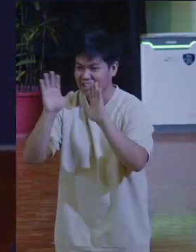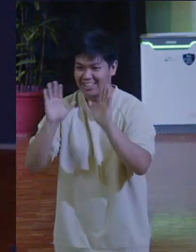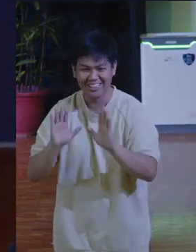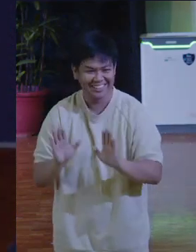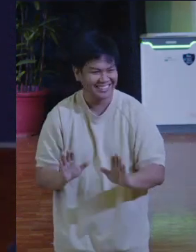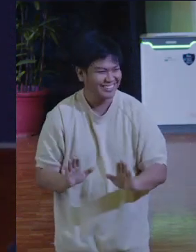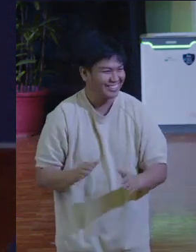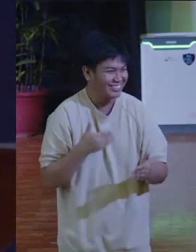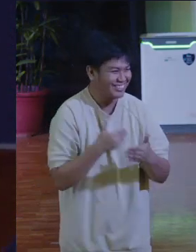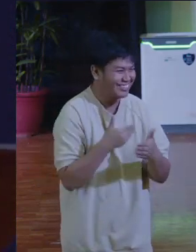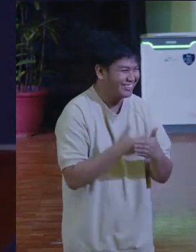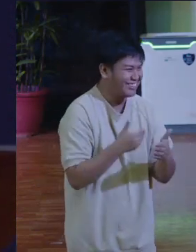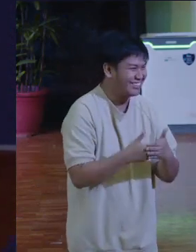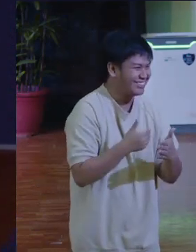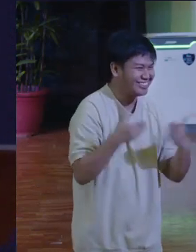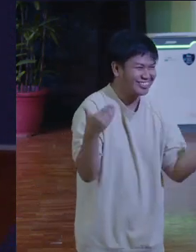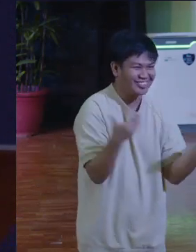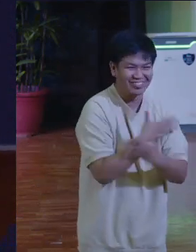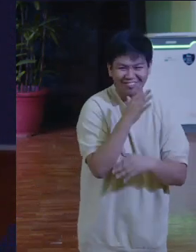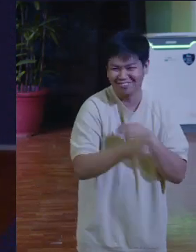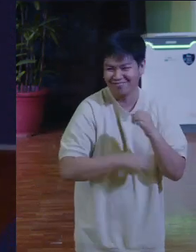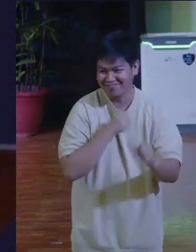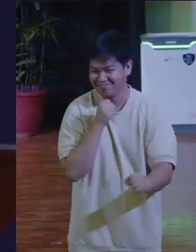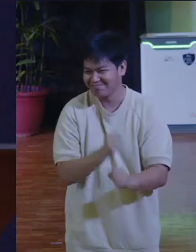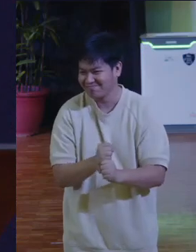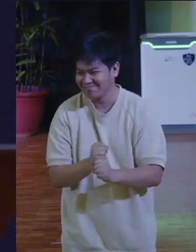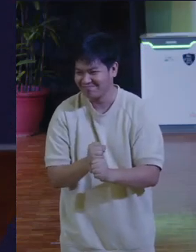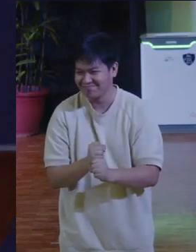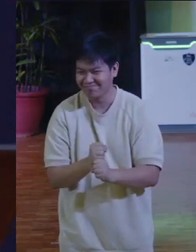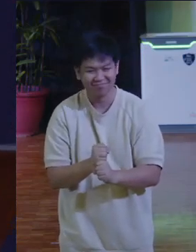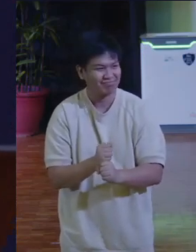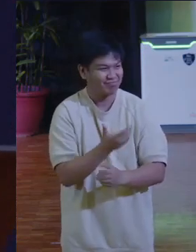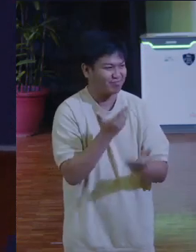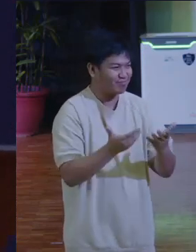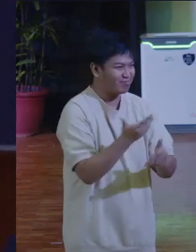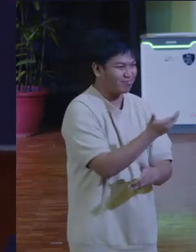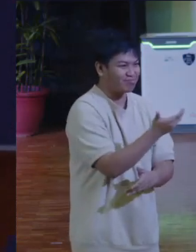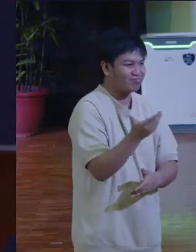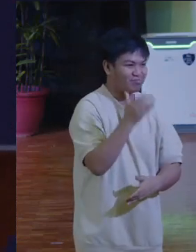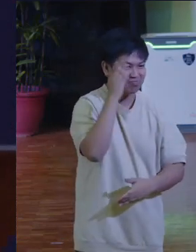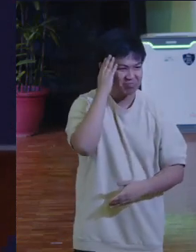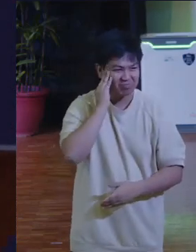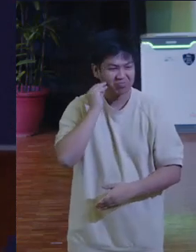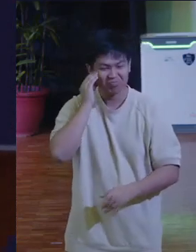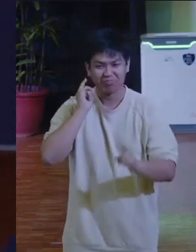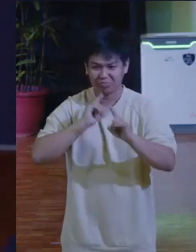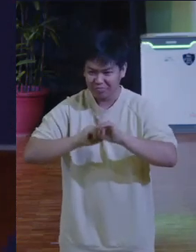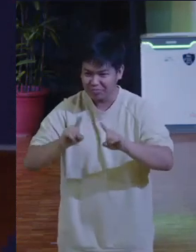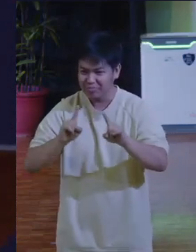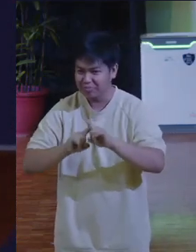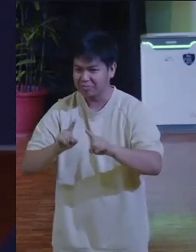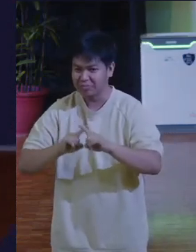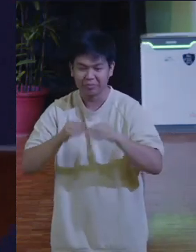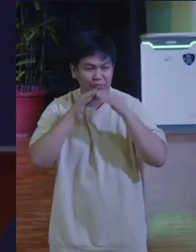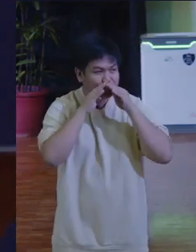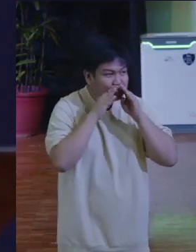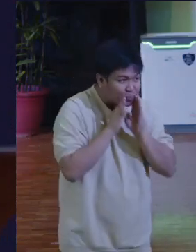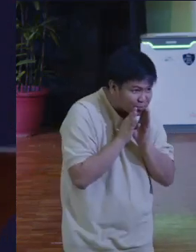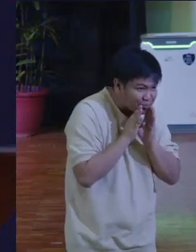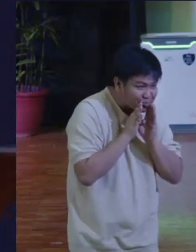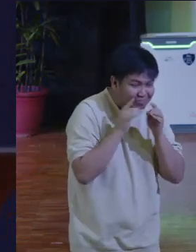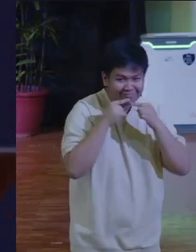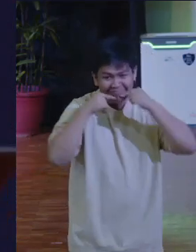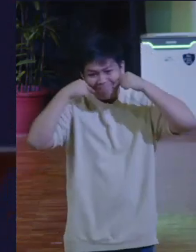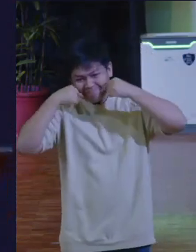2024, no? Isang meaningful na taon marahil para sa marami sa atin. At para sa atin naman ay nintay na